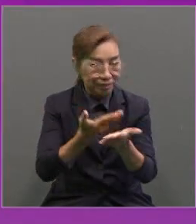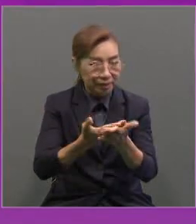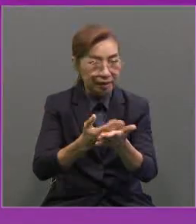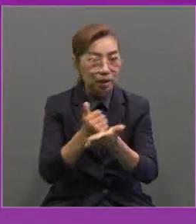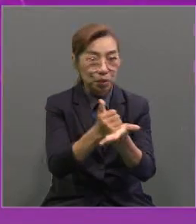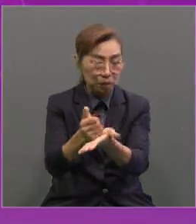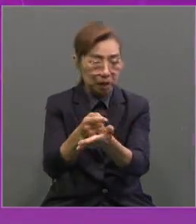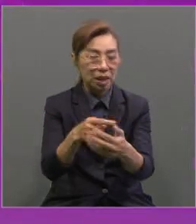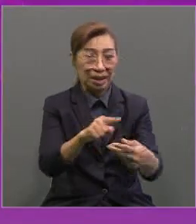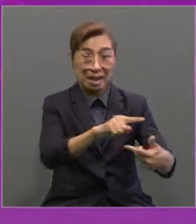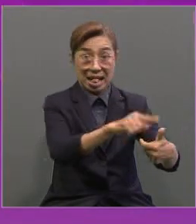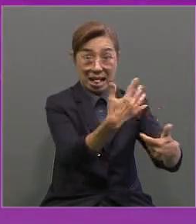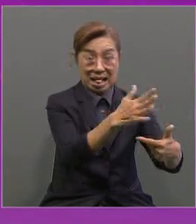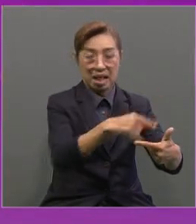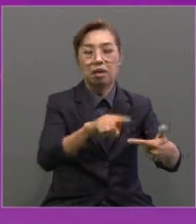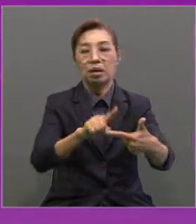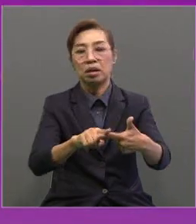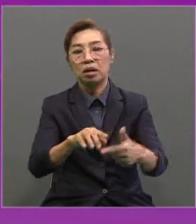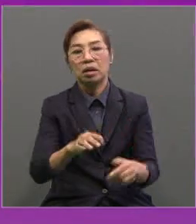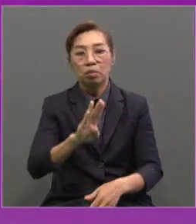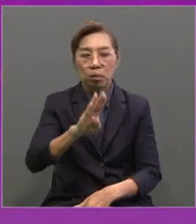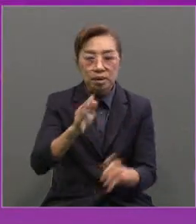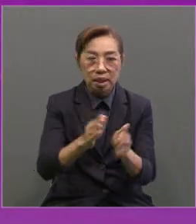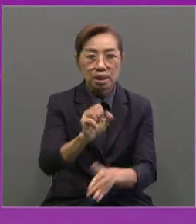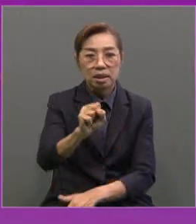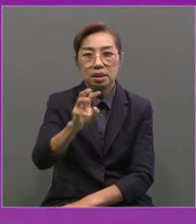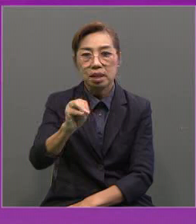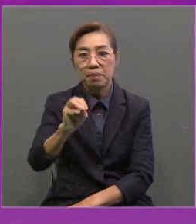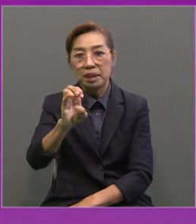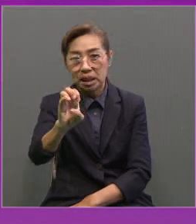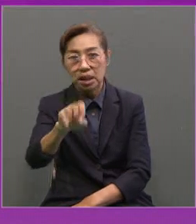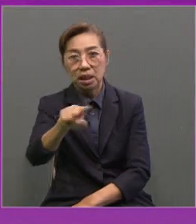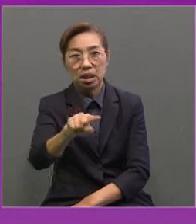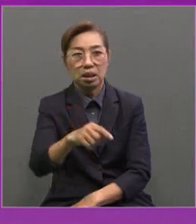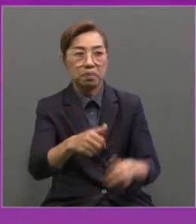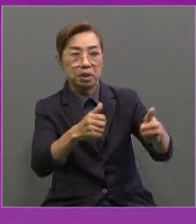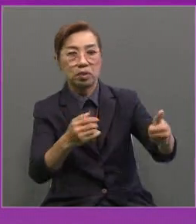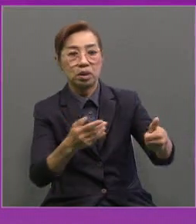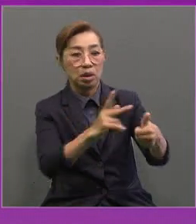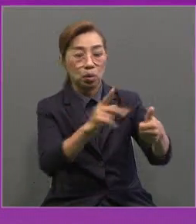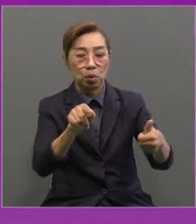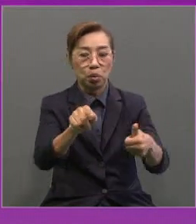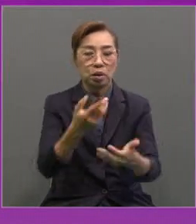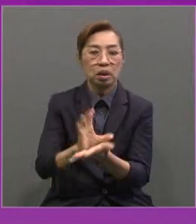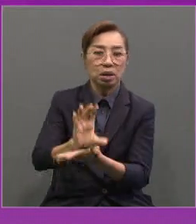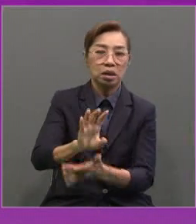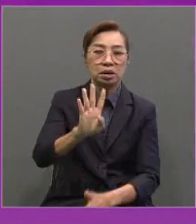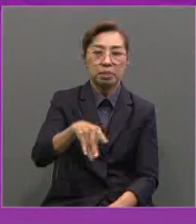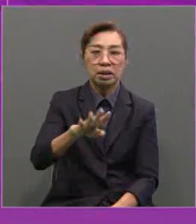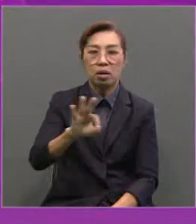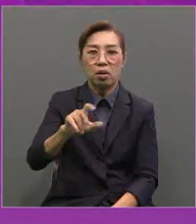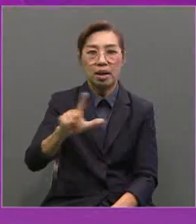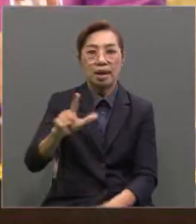ธุรกิจเเอรวมถึงสินเชื่อค่ะสำหรับลูกหนี้นอกระบบด้วยในวงเงินงบประมาณรวมนะคะ 4,900ล้านบาท